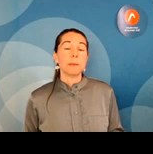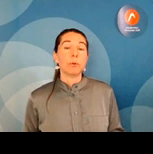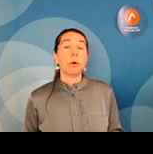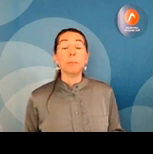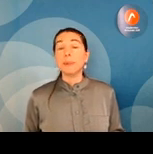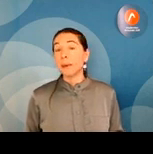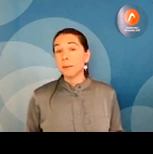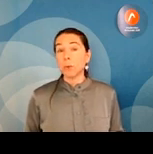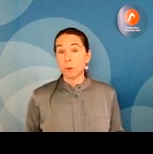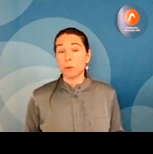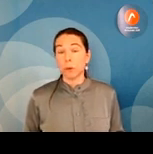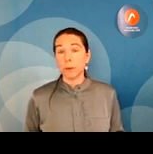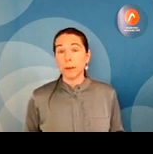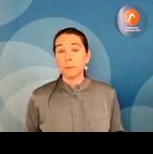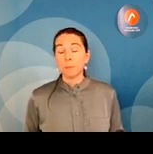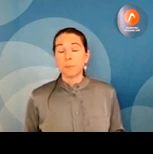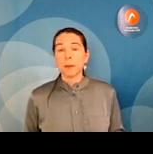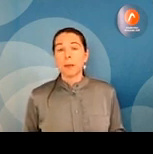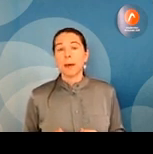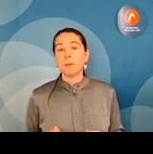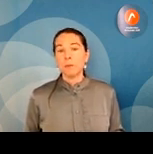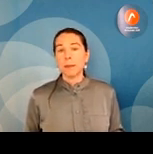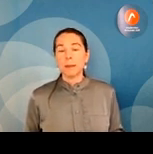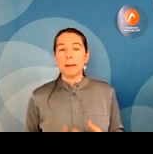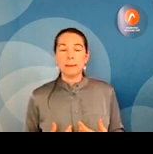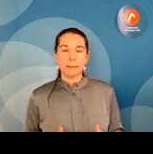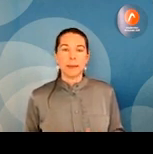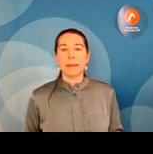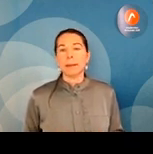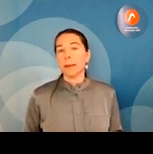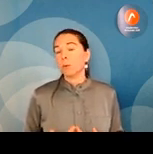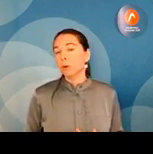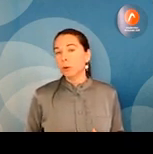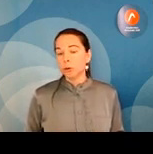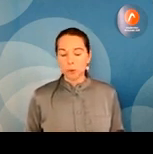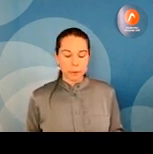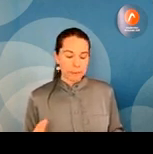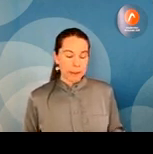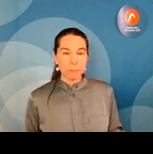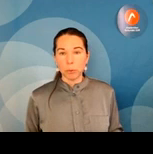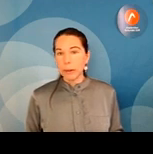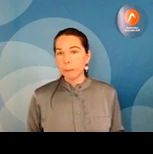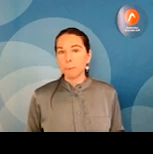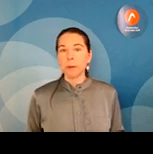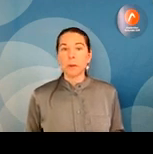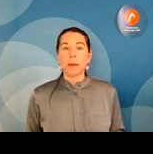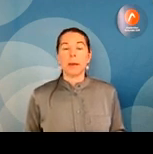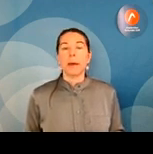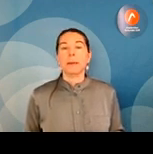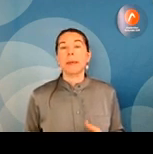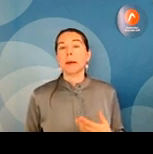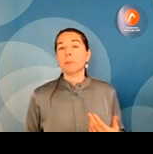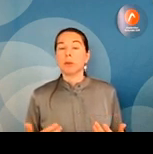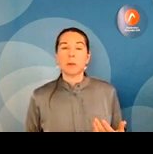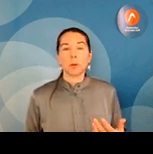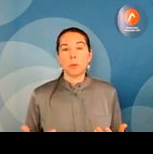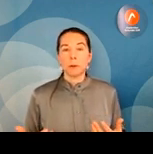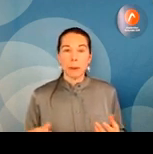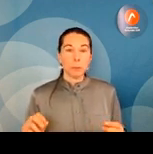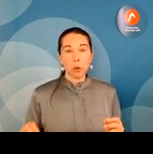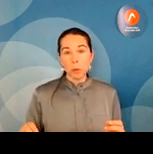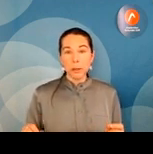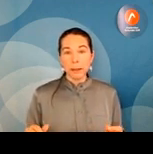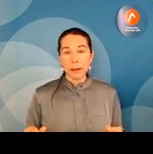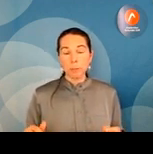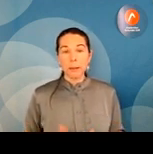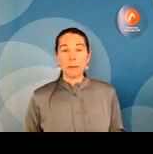hur vi ser på kompetens utifrån ålder. Att vi lätt tänker att är du ung så är det snabb och rapp. Det kanske betyder att du